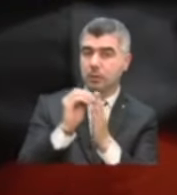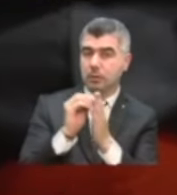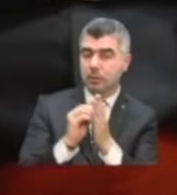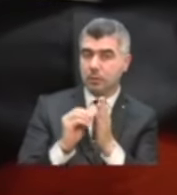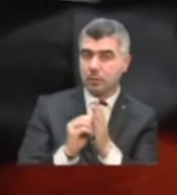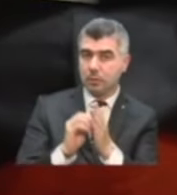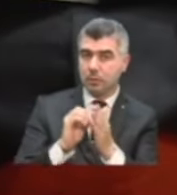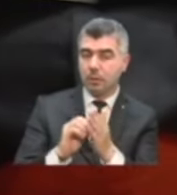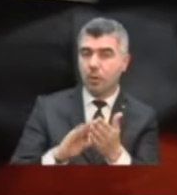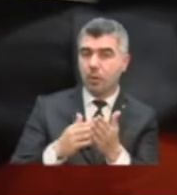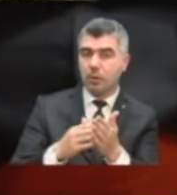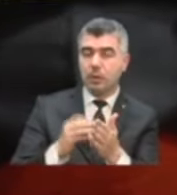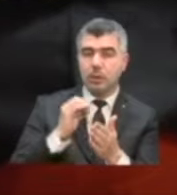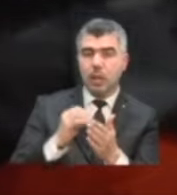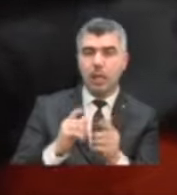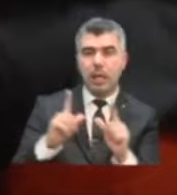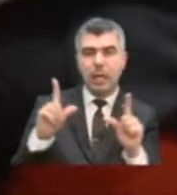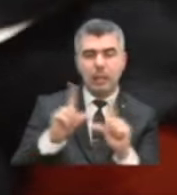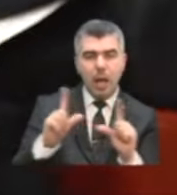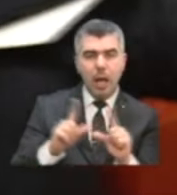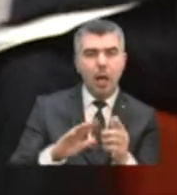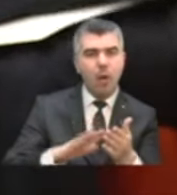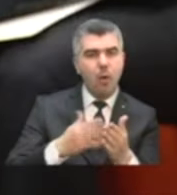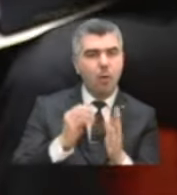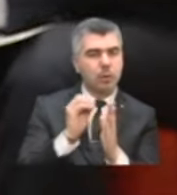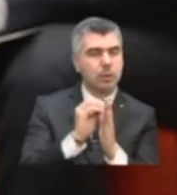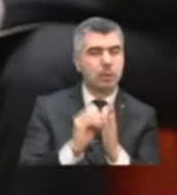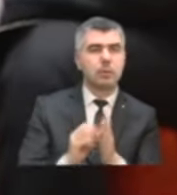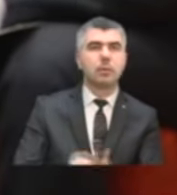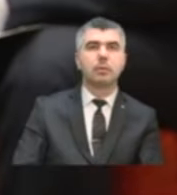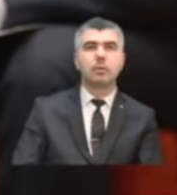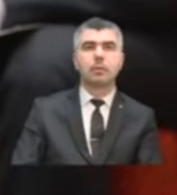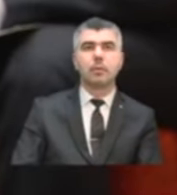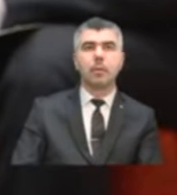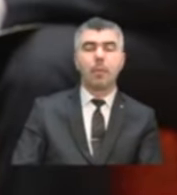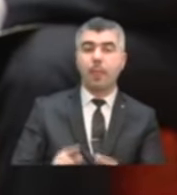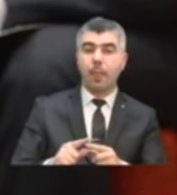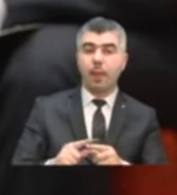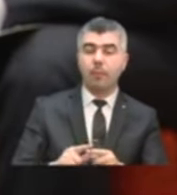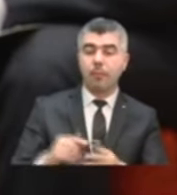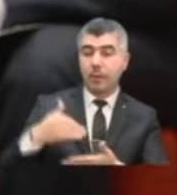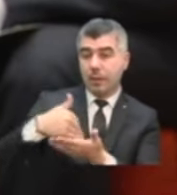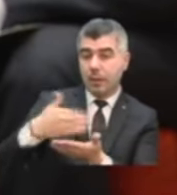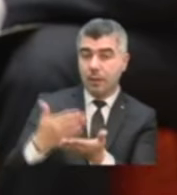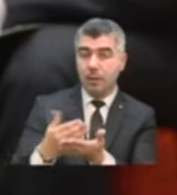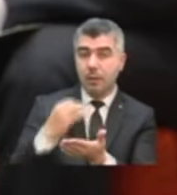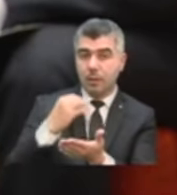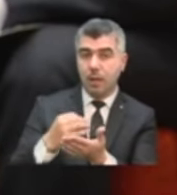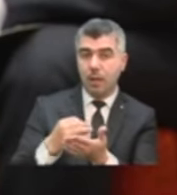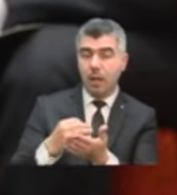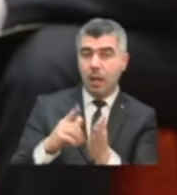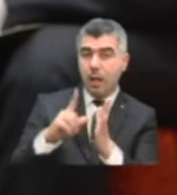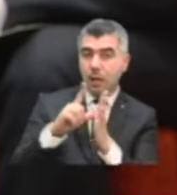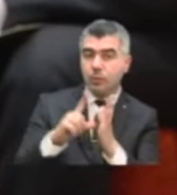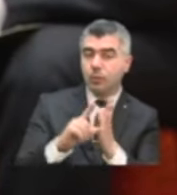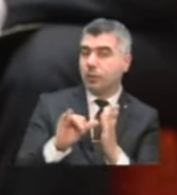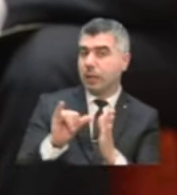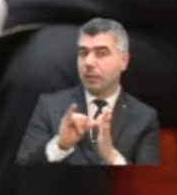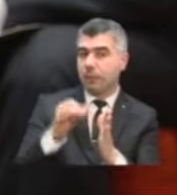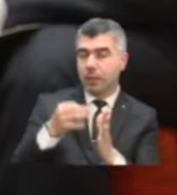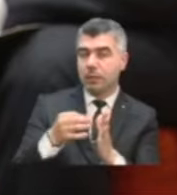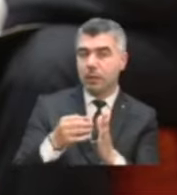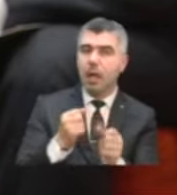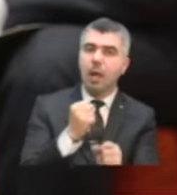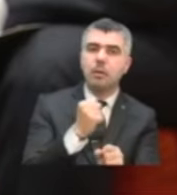كيخدموا في التليكوم، إذاعات، المطاعم، وزيد وزيد من المقاولات. وبالطبع التوزيع ديال هاد الحقوق مبني على